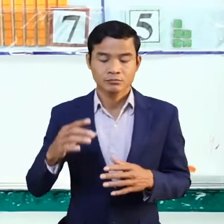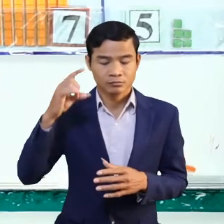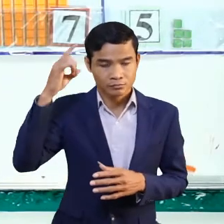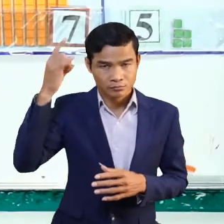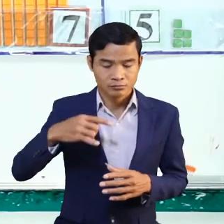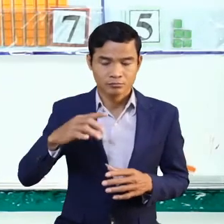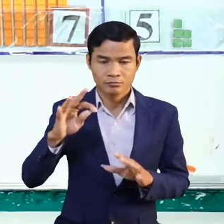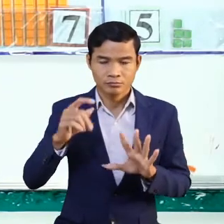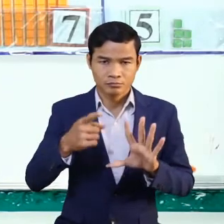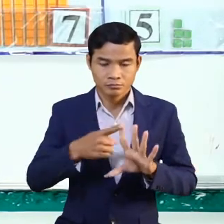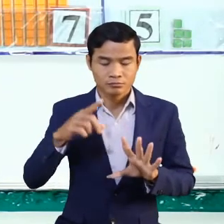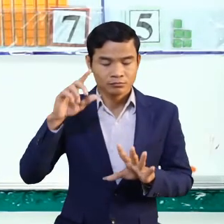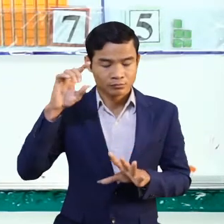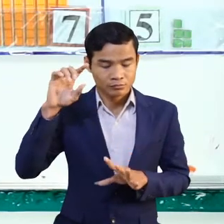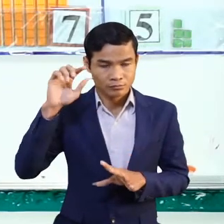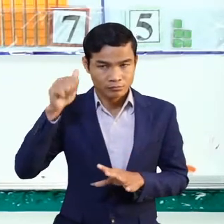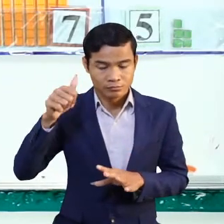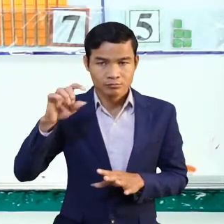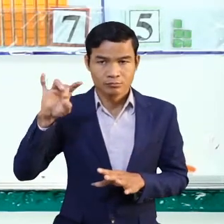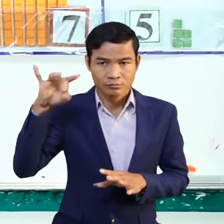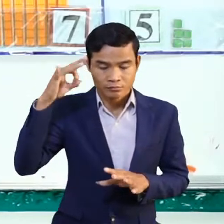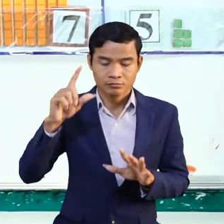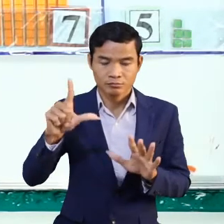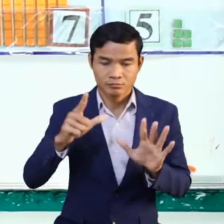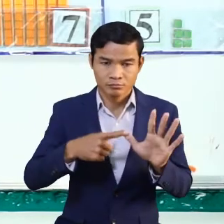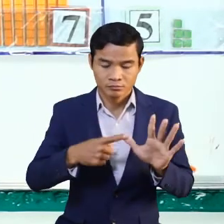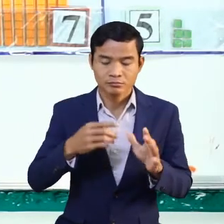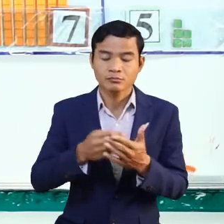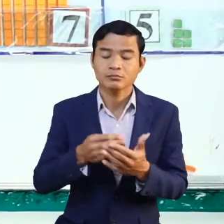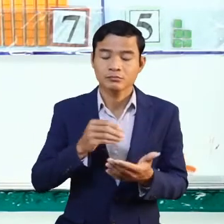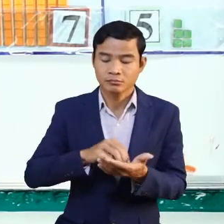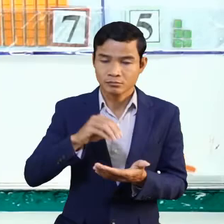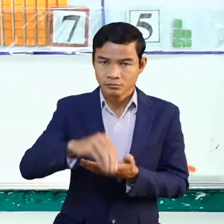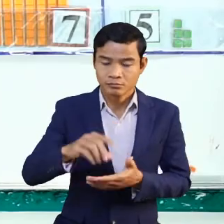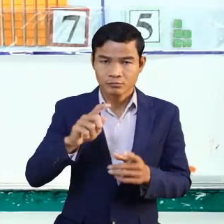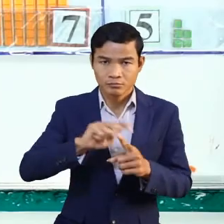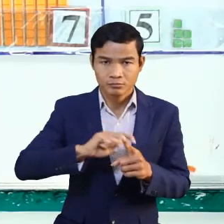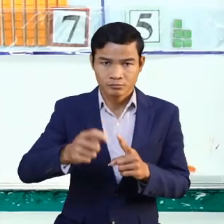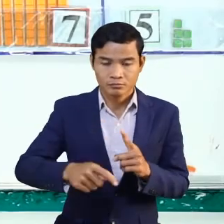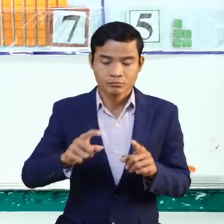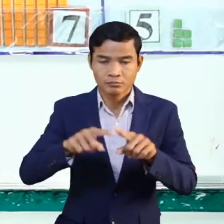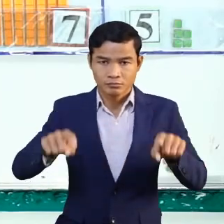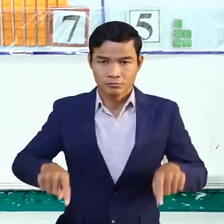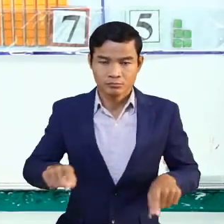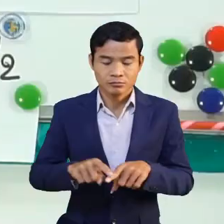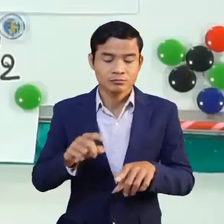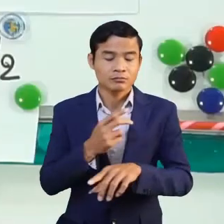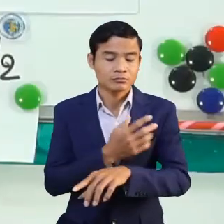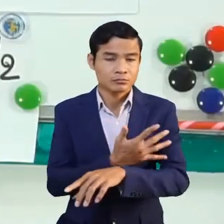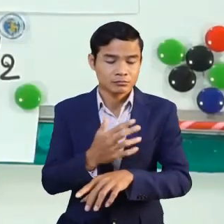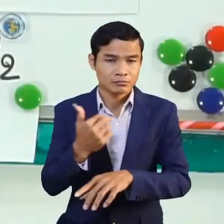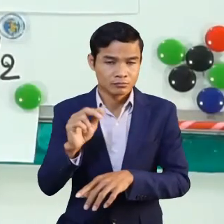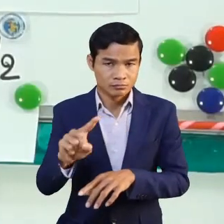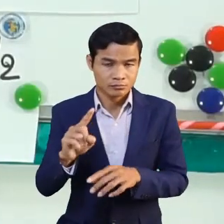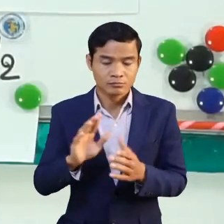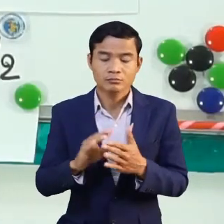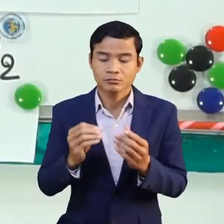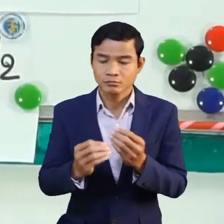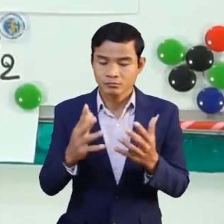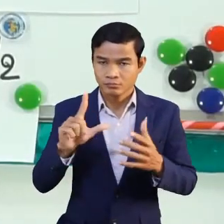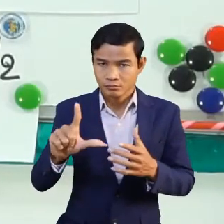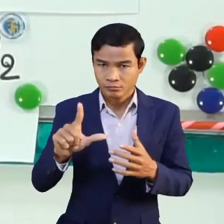វីនិងពូជាដាំចេកនៅចំការទី1បានច្រើនជាងចំការទី2ចំនួ